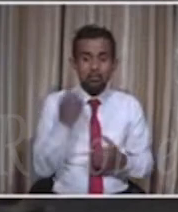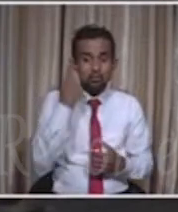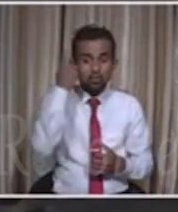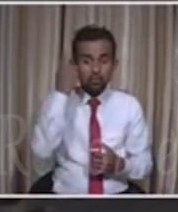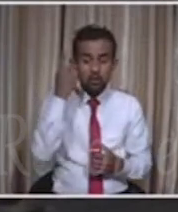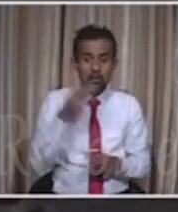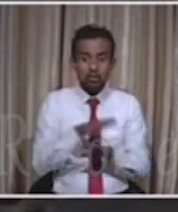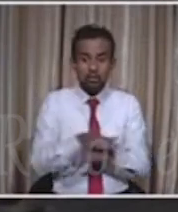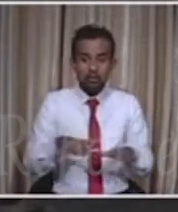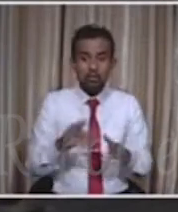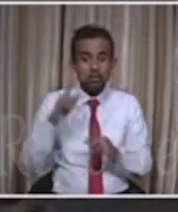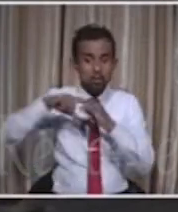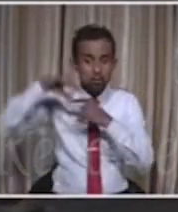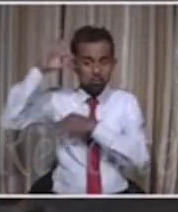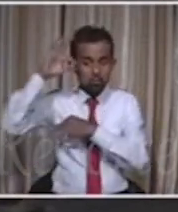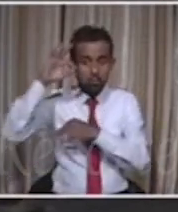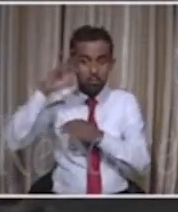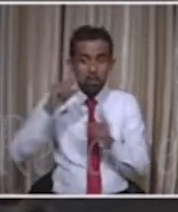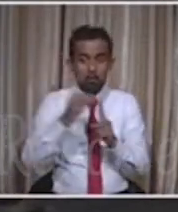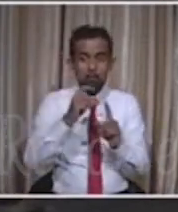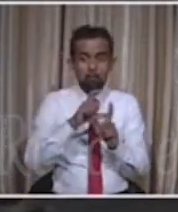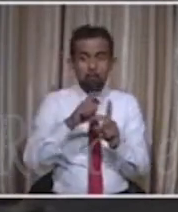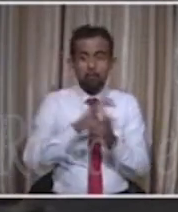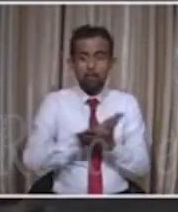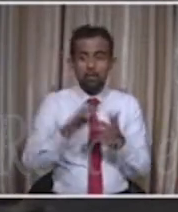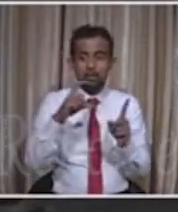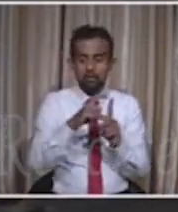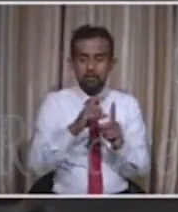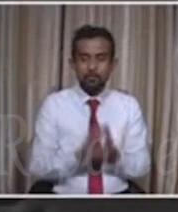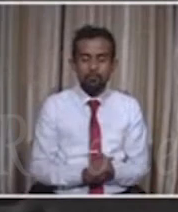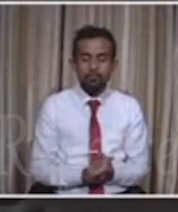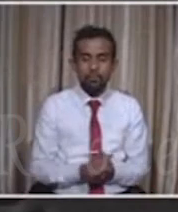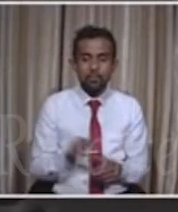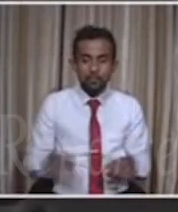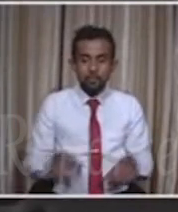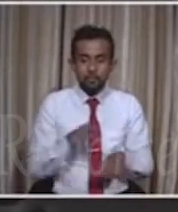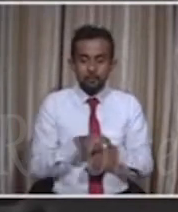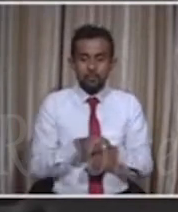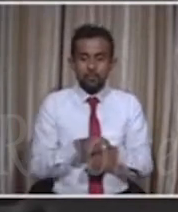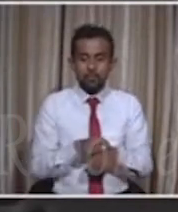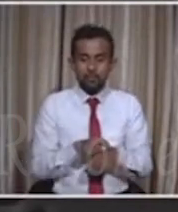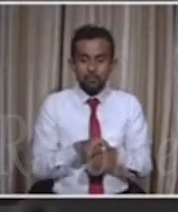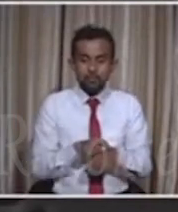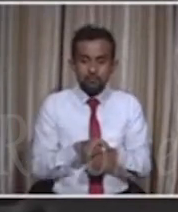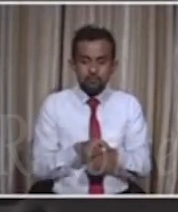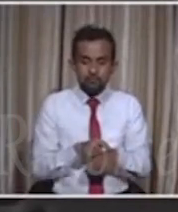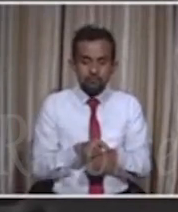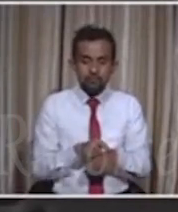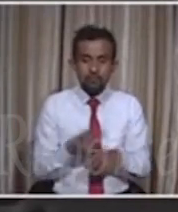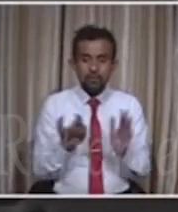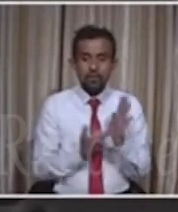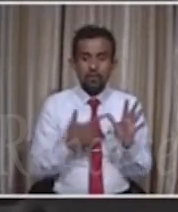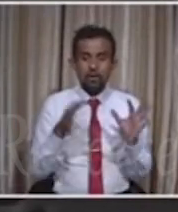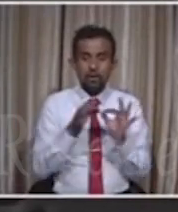තරුණියෝ උපාධිධාරීන් පශ්චාත් උපාධිධාරීන්. ඒ වගේම මේ වෙනකොට මේ රඹුක්කන